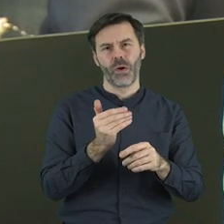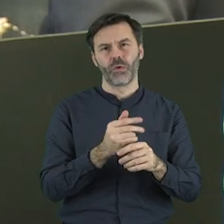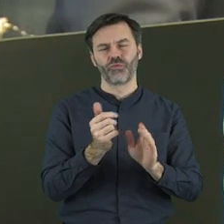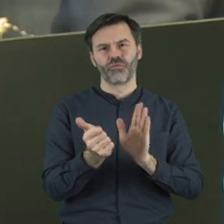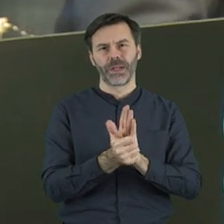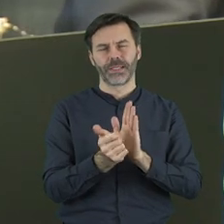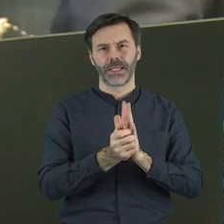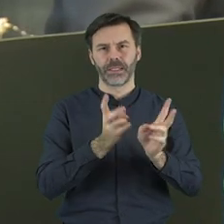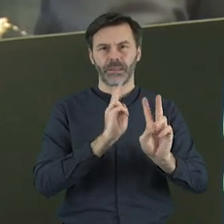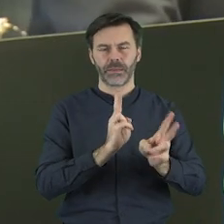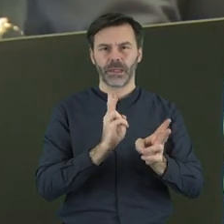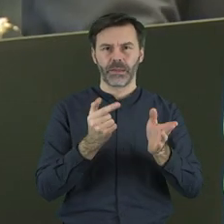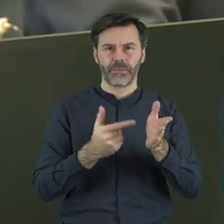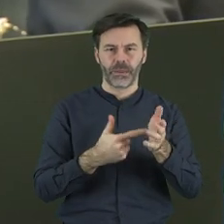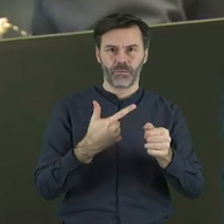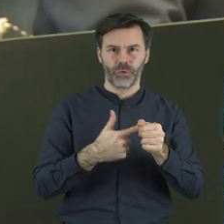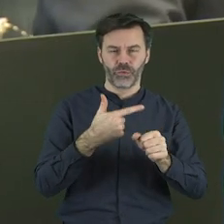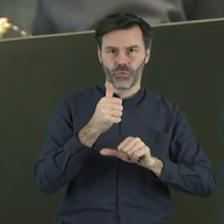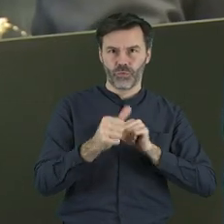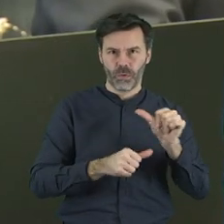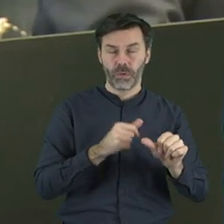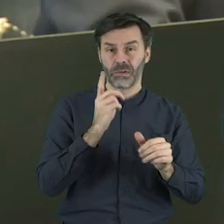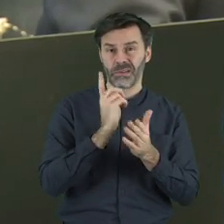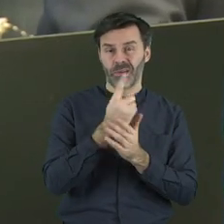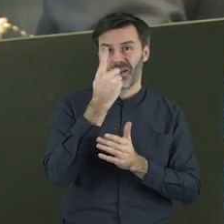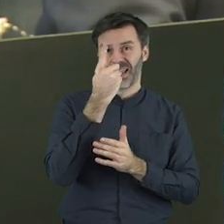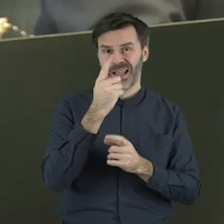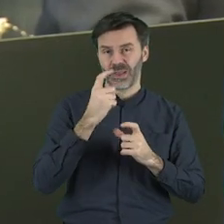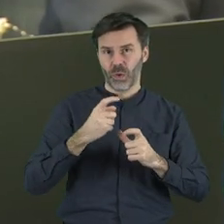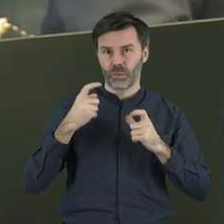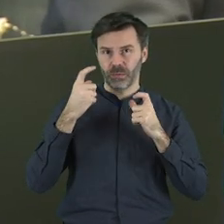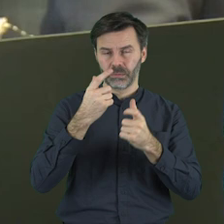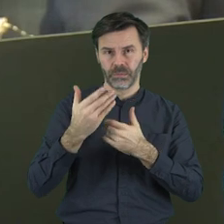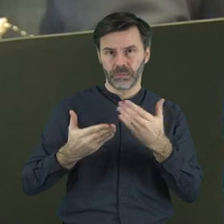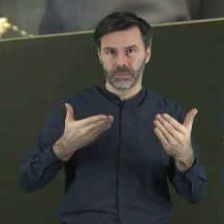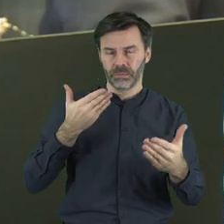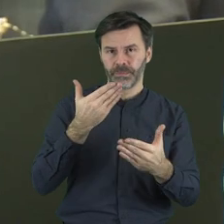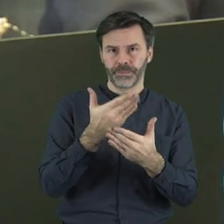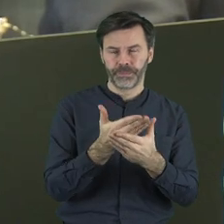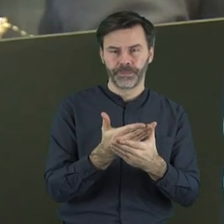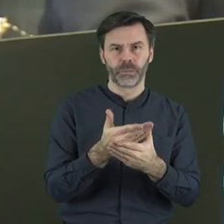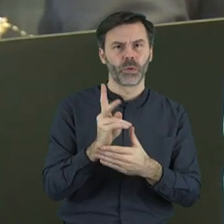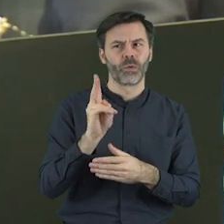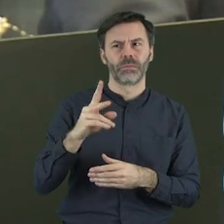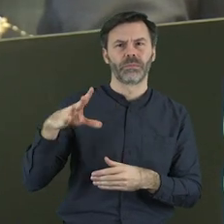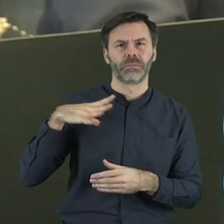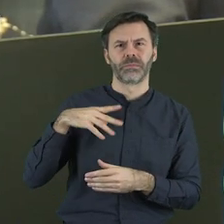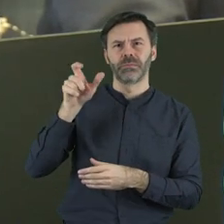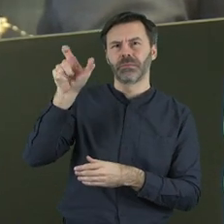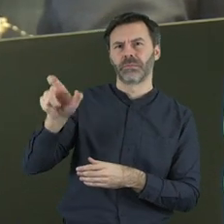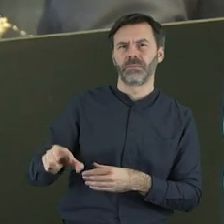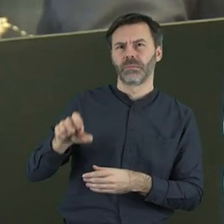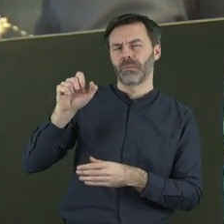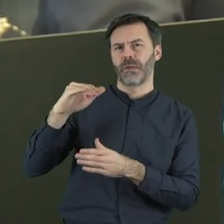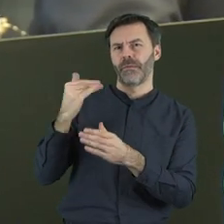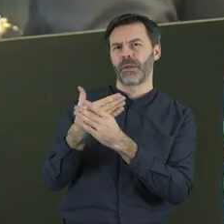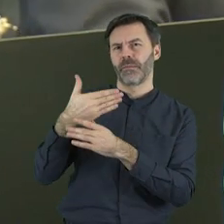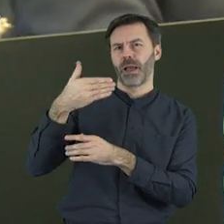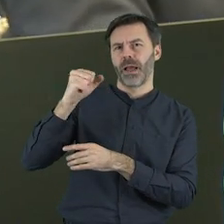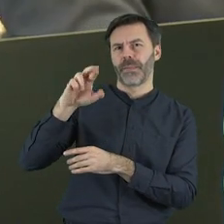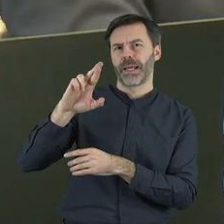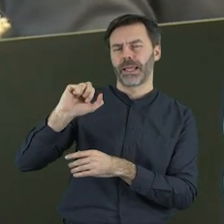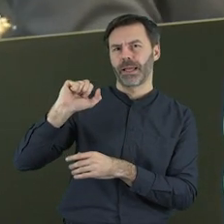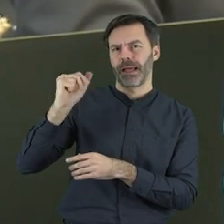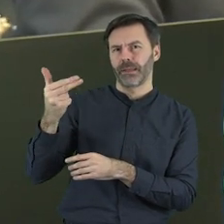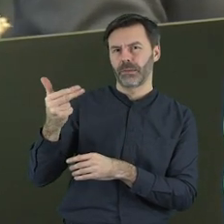ofertę, która złożyła przetargu, była oferta American Heart of Poland, ale tutaj nie jest na to, ta oferta